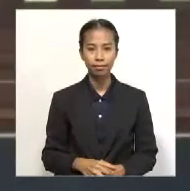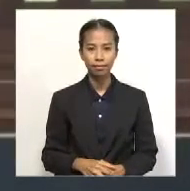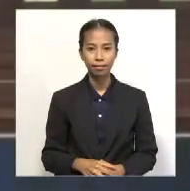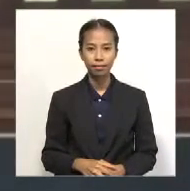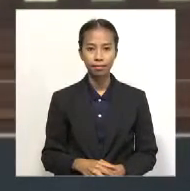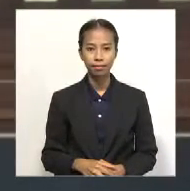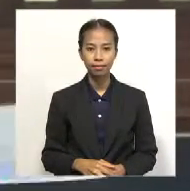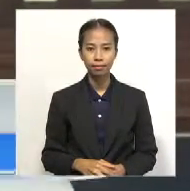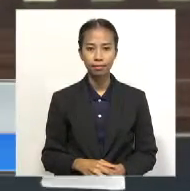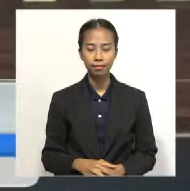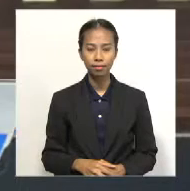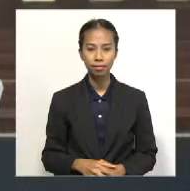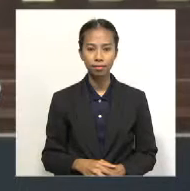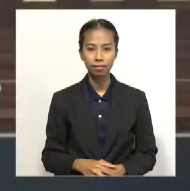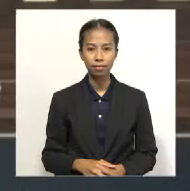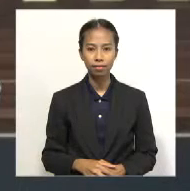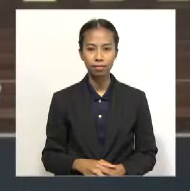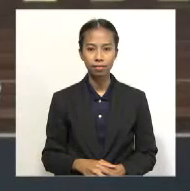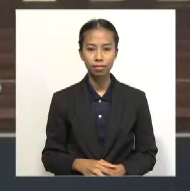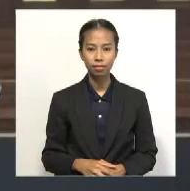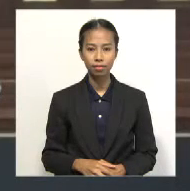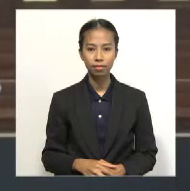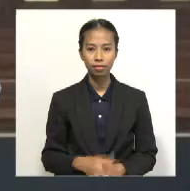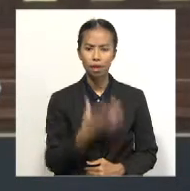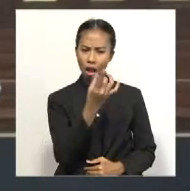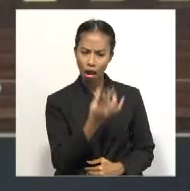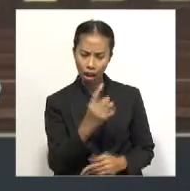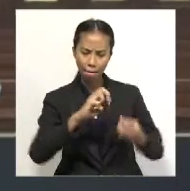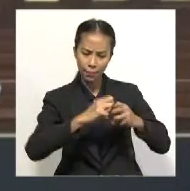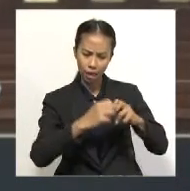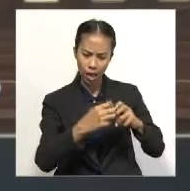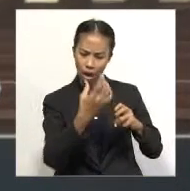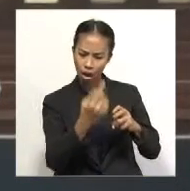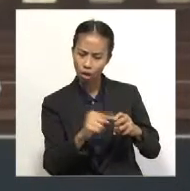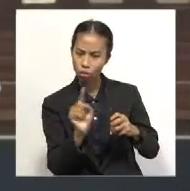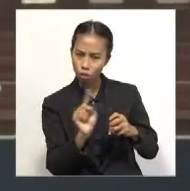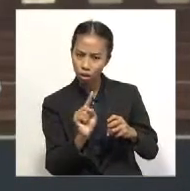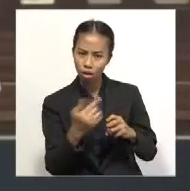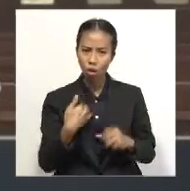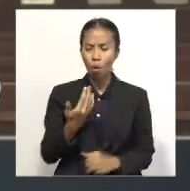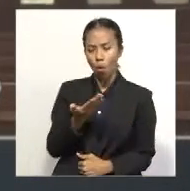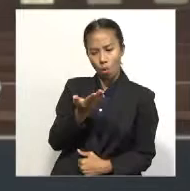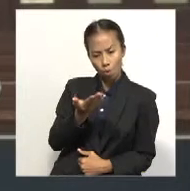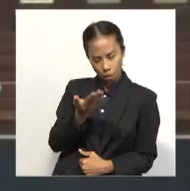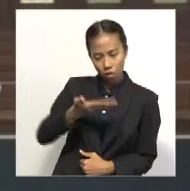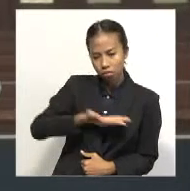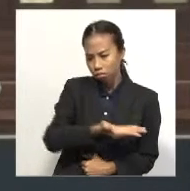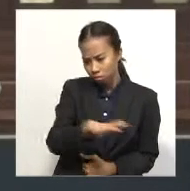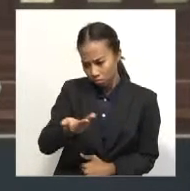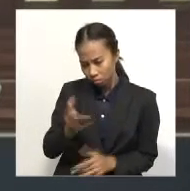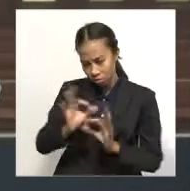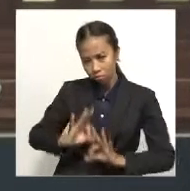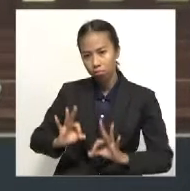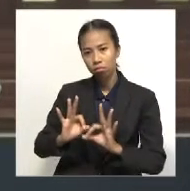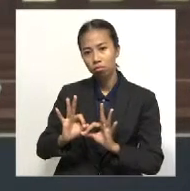อะไรที่มันจะเป็นอุปสรรคอะไรที่มันจะต้องเป็นปัญหาในตรงนี้ก็ขอให้พิจารณา